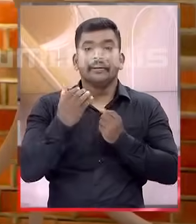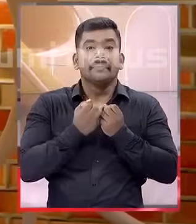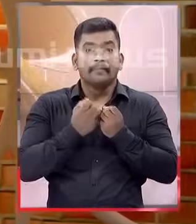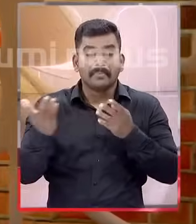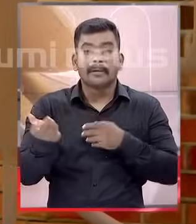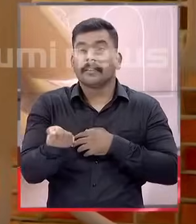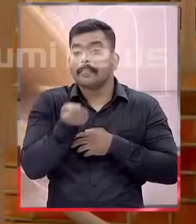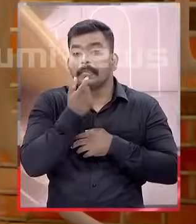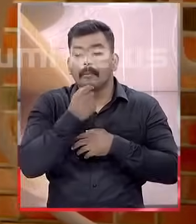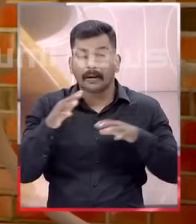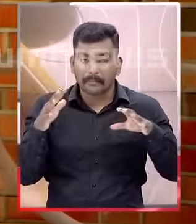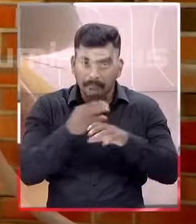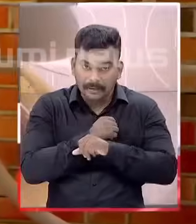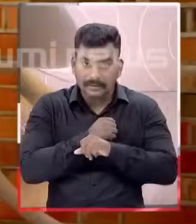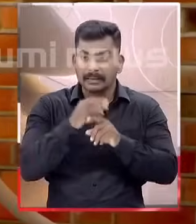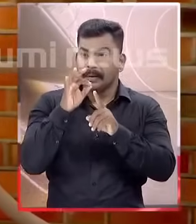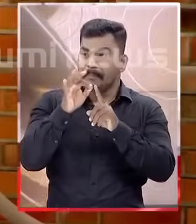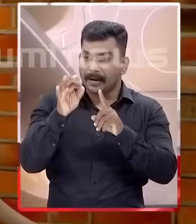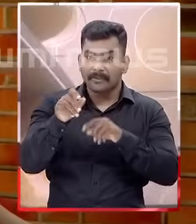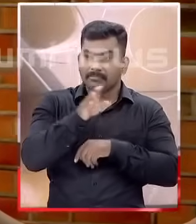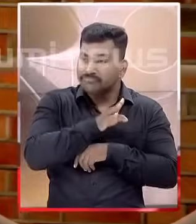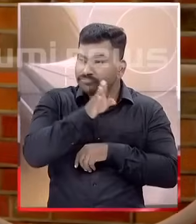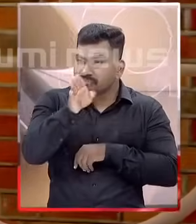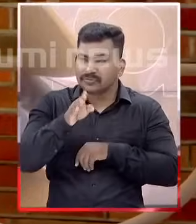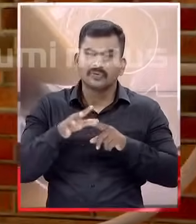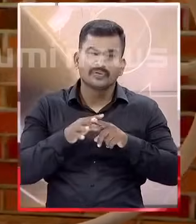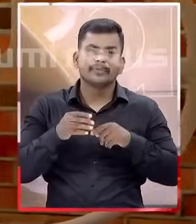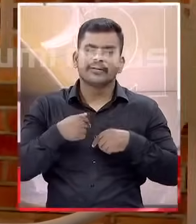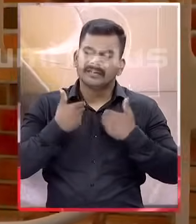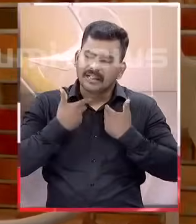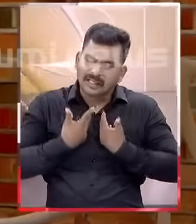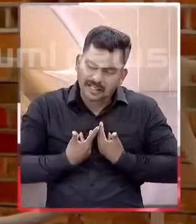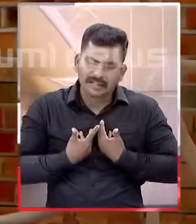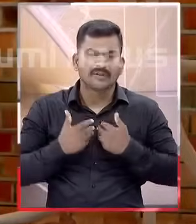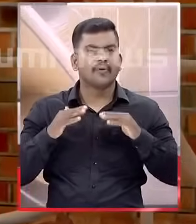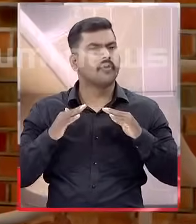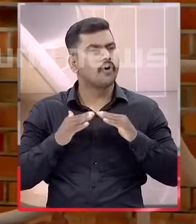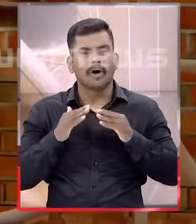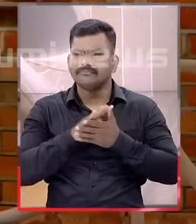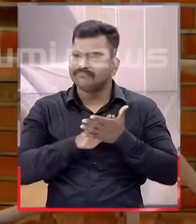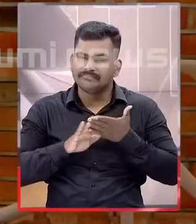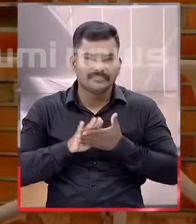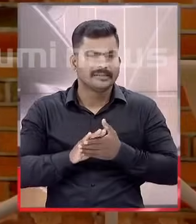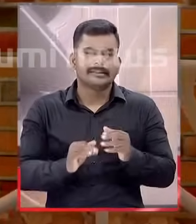ലക്ഷക്കണക്കിന് രൂപ ഈ സ്വകാര്യ ആശുപത്രികളിൽ കൊടുക്കാൻ പാടുപെടുകയാണ്. ആളുകൾ കരയുകയാണ്, കിടപ്പാടം പോലും ഇല്ലാത്ത ആളുകൾ.